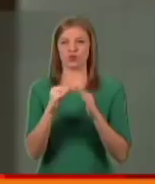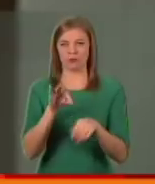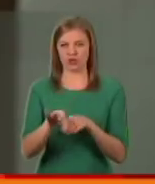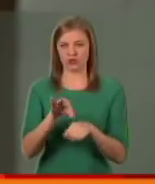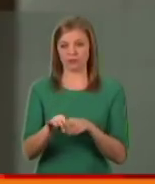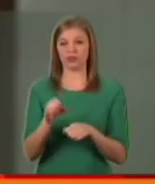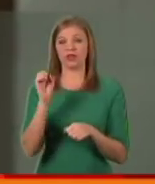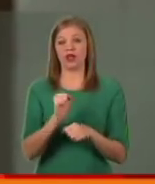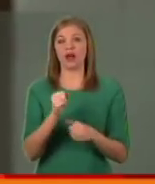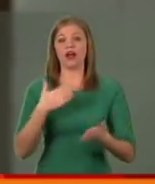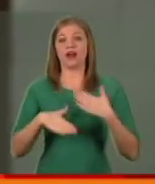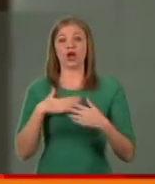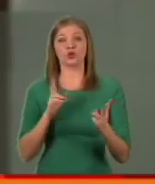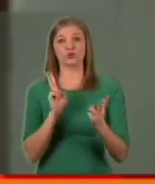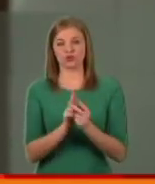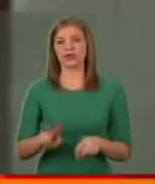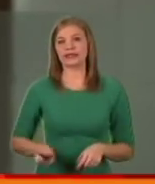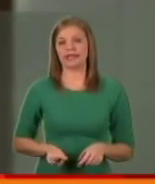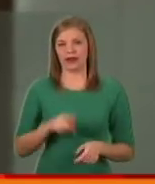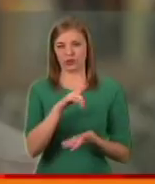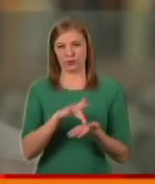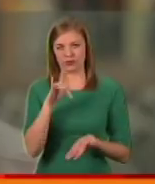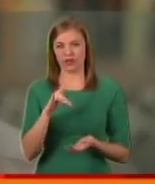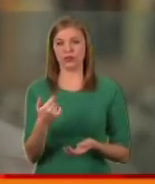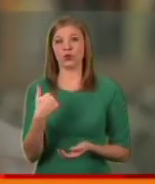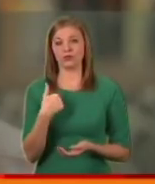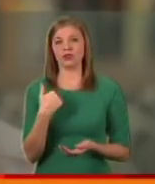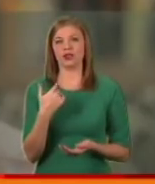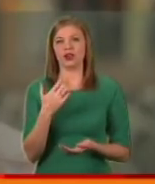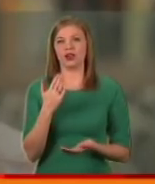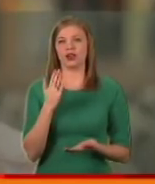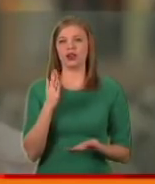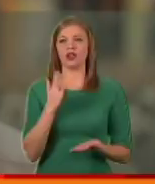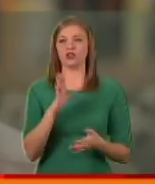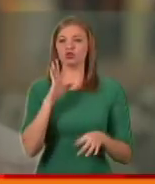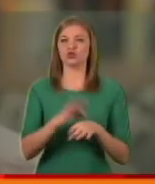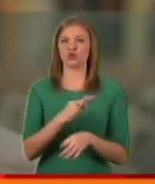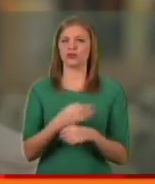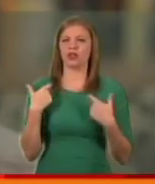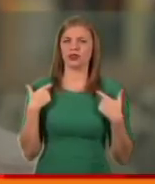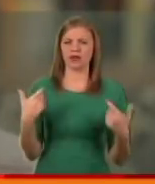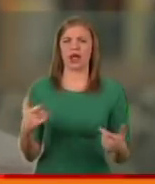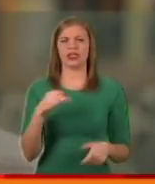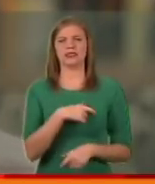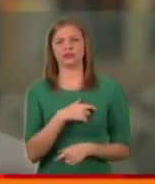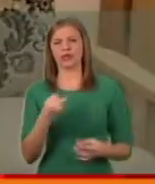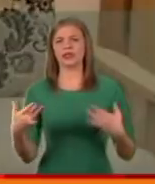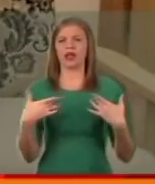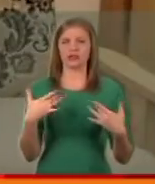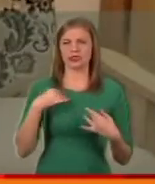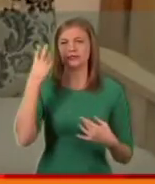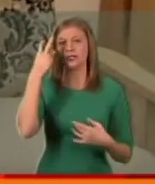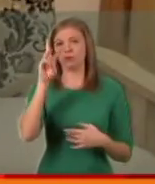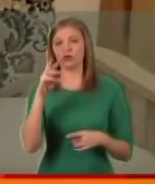насильства. А раду зустрічає її директорка закладу. У мене тут були і жони генералів, і жони депутатів, і артисти, і моделі.